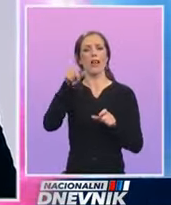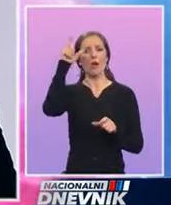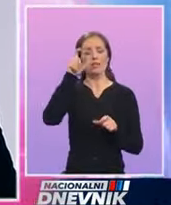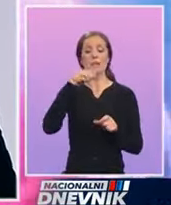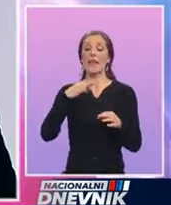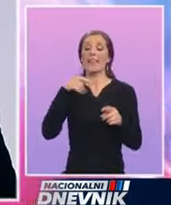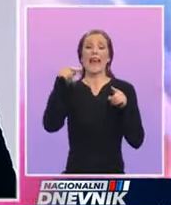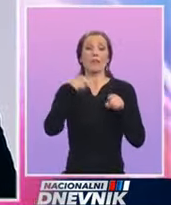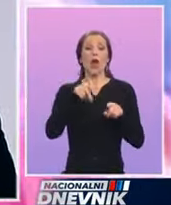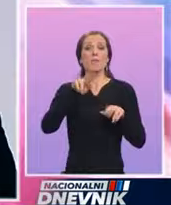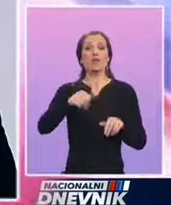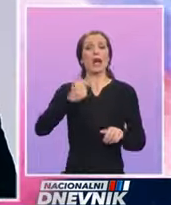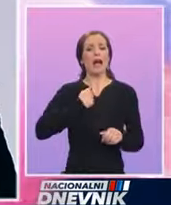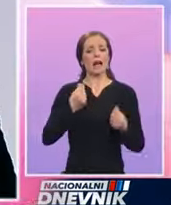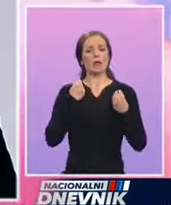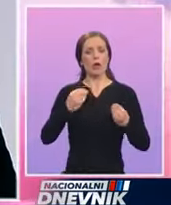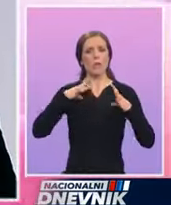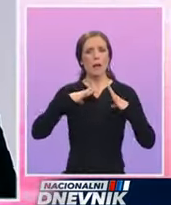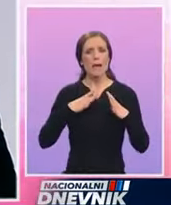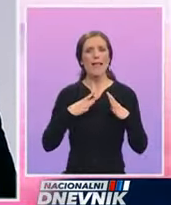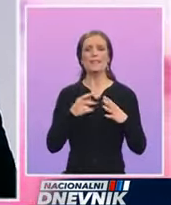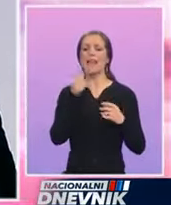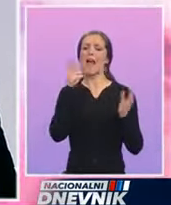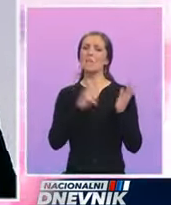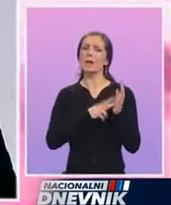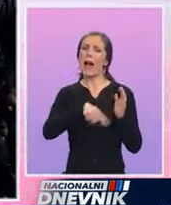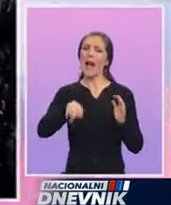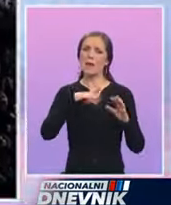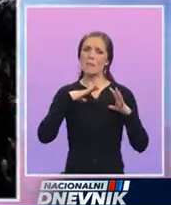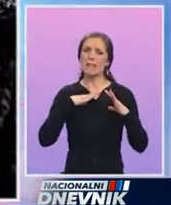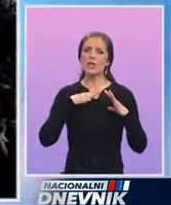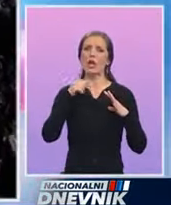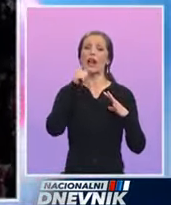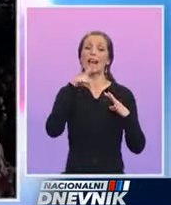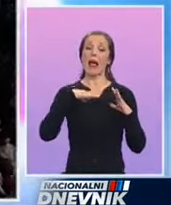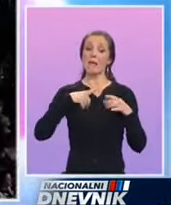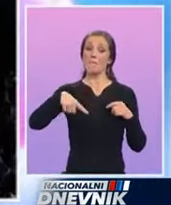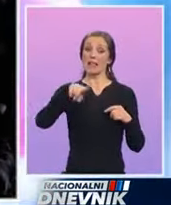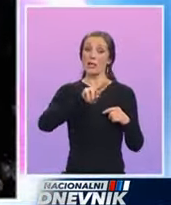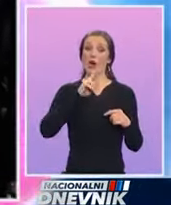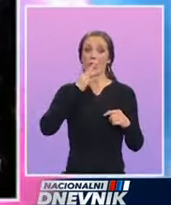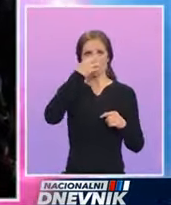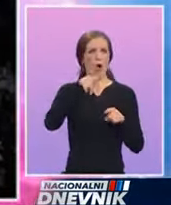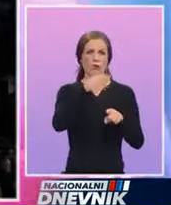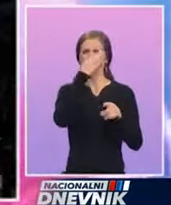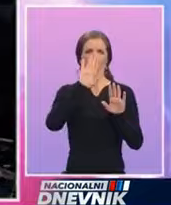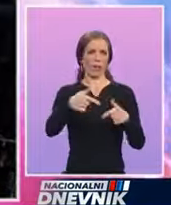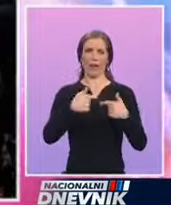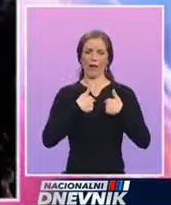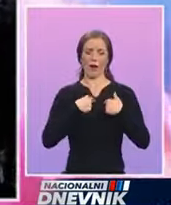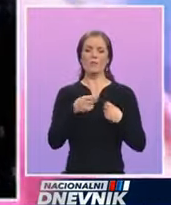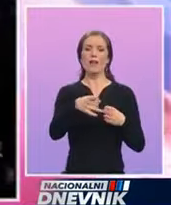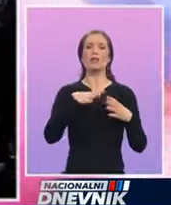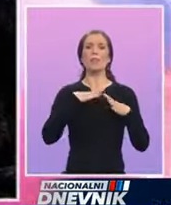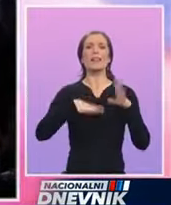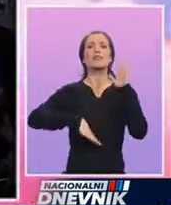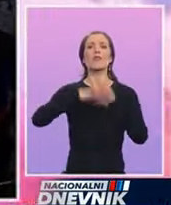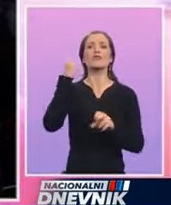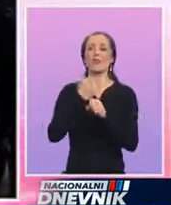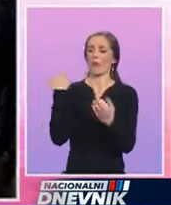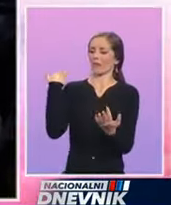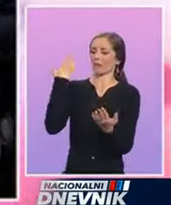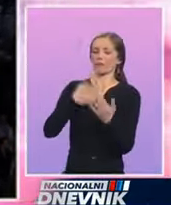da garantuje i penziju dobru i sva njegova prava, i to penzioneri koji su bolji od nas, jer su više napravili i uradili